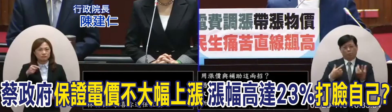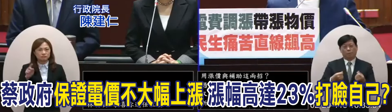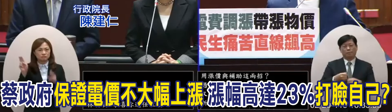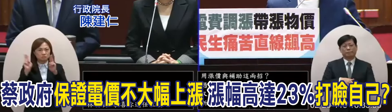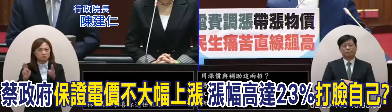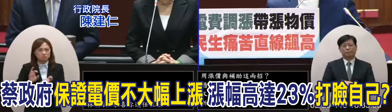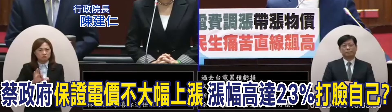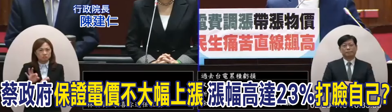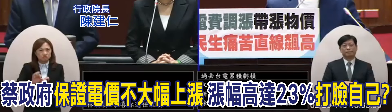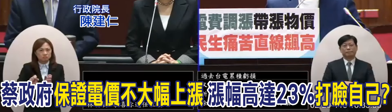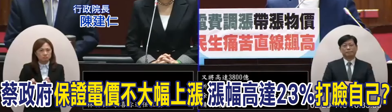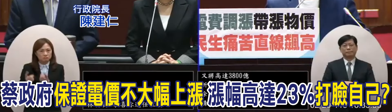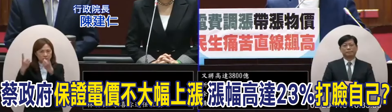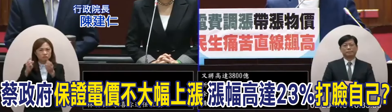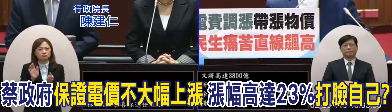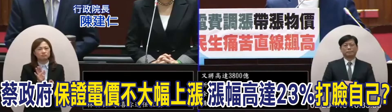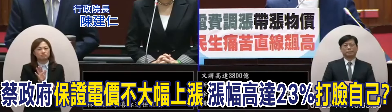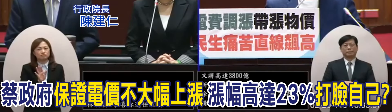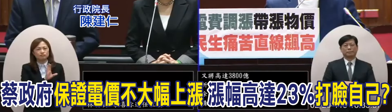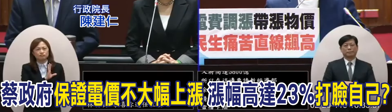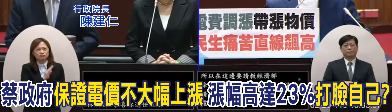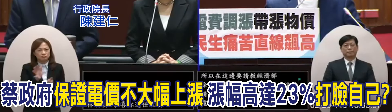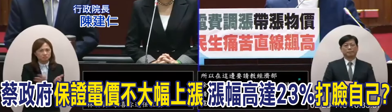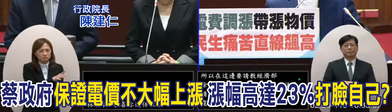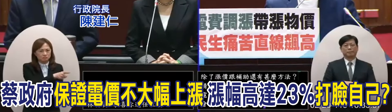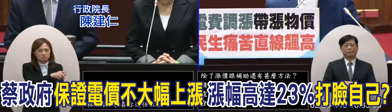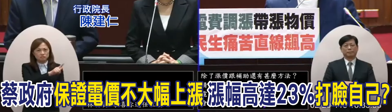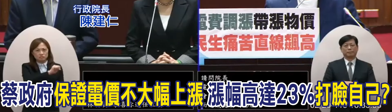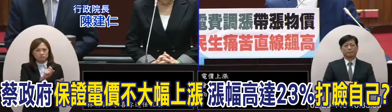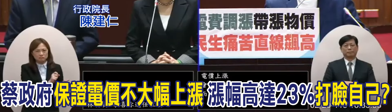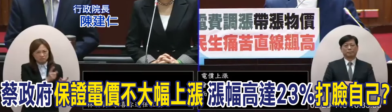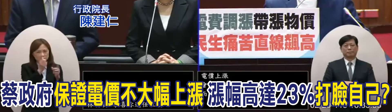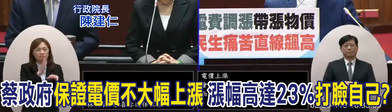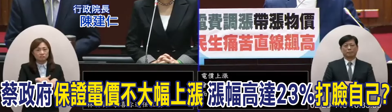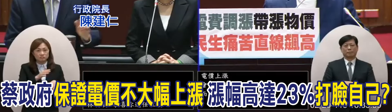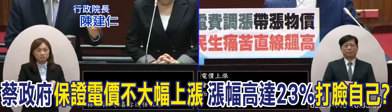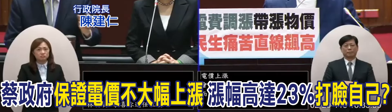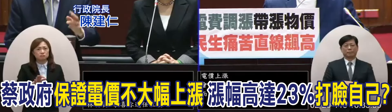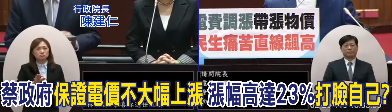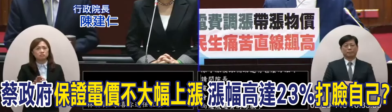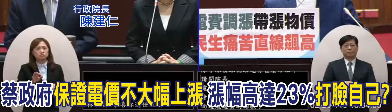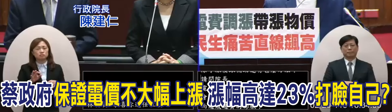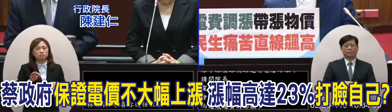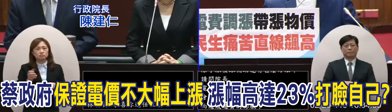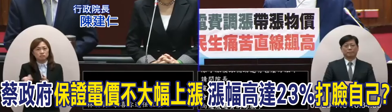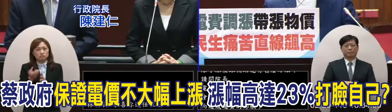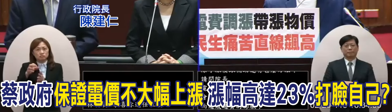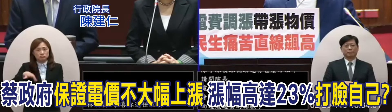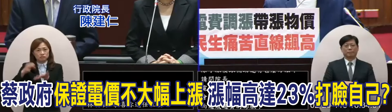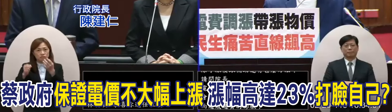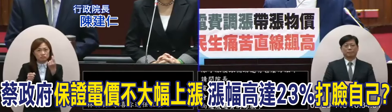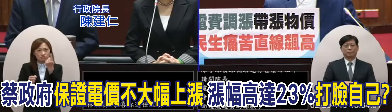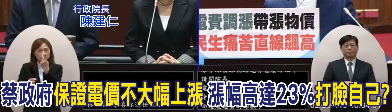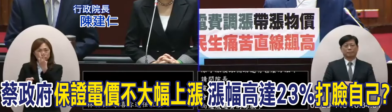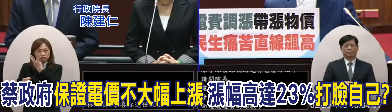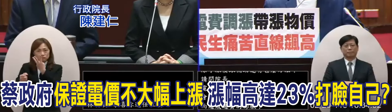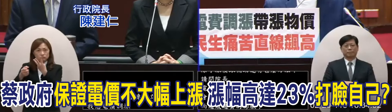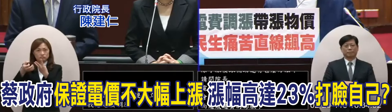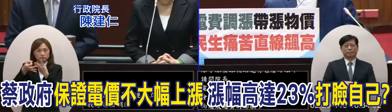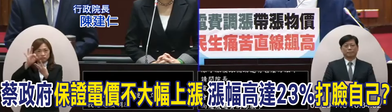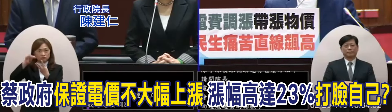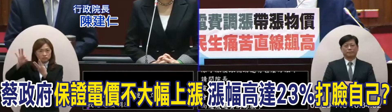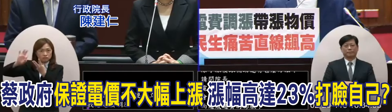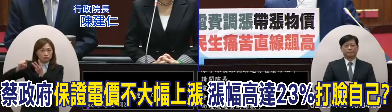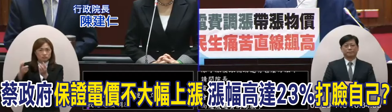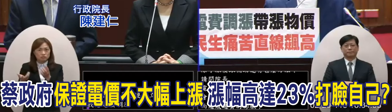价调涨当然会带动物价的上涨嘛，哈。啊，这就是为什么我们在刚才你讲的这个三次的电价调整的过程当